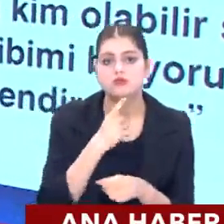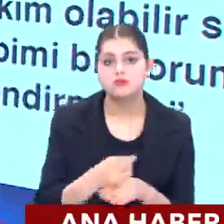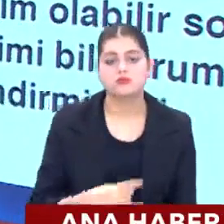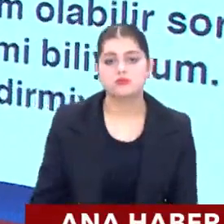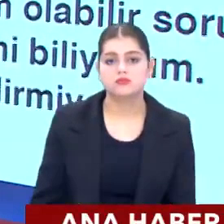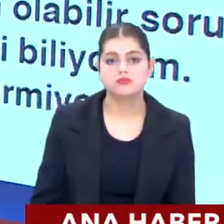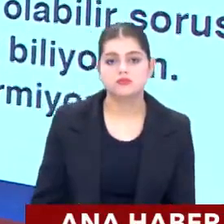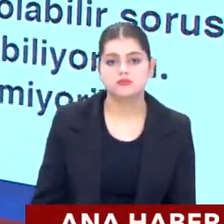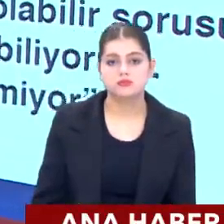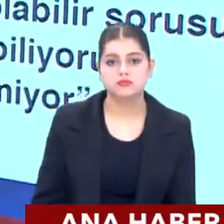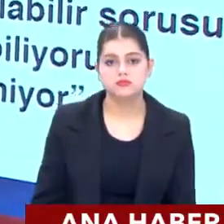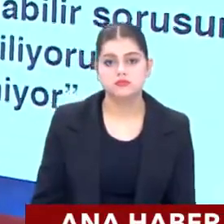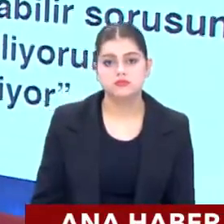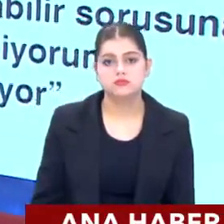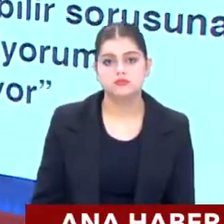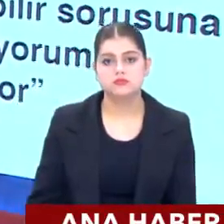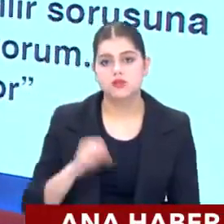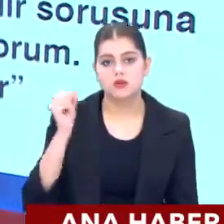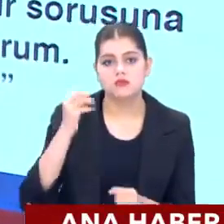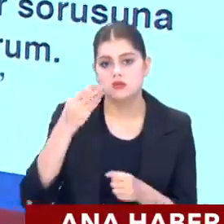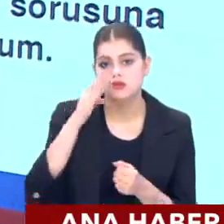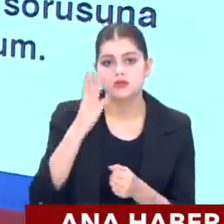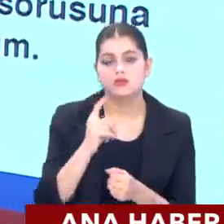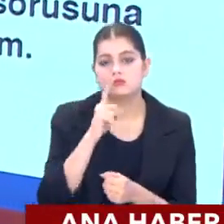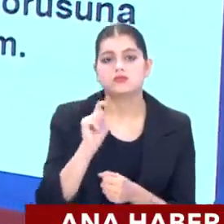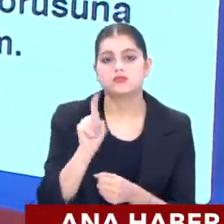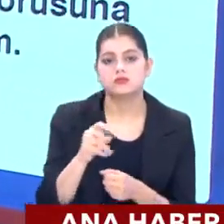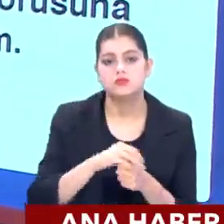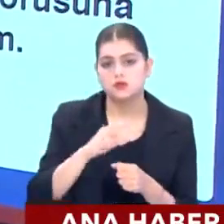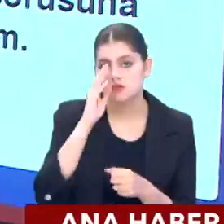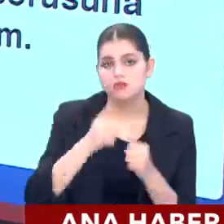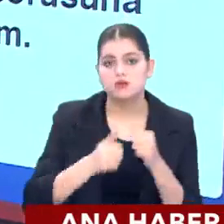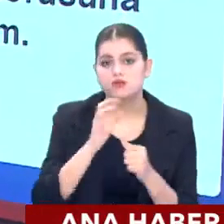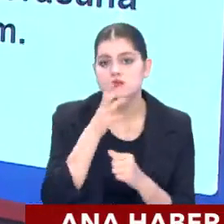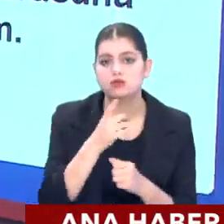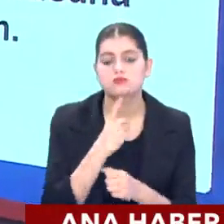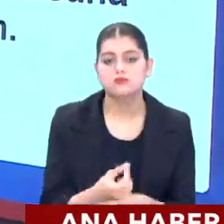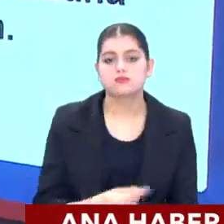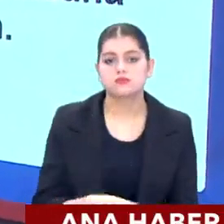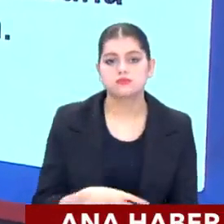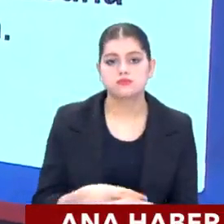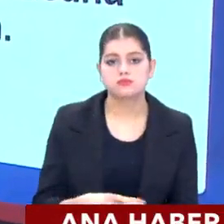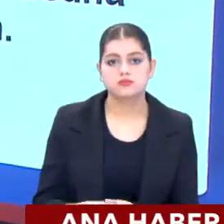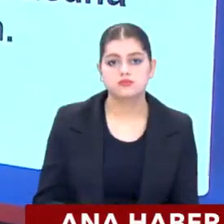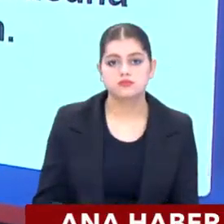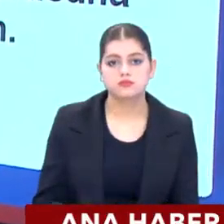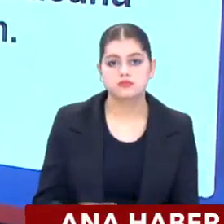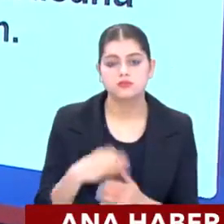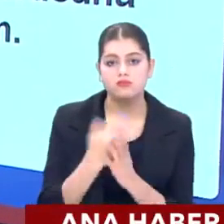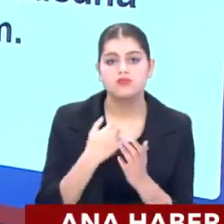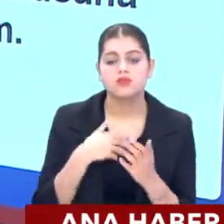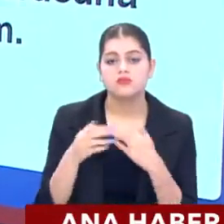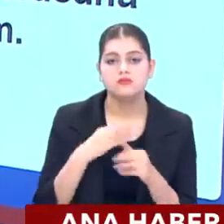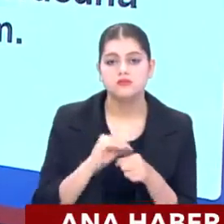çok enteresan burası Bak çok önemli AK Parti'nin adayı kim olabilir diye sorsa İstanbul'da ki rakibini biliyorum değerleri beni